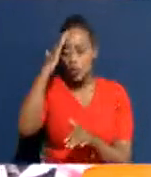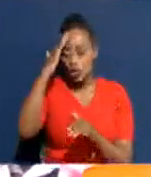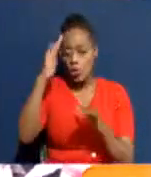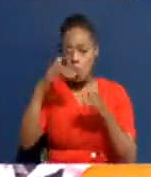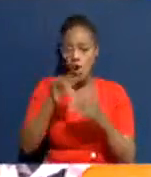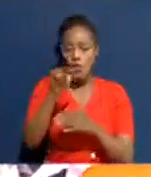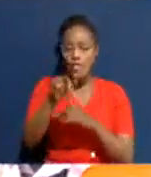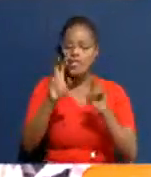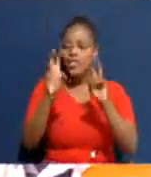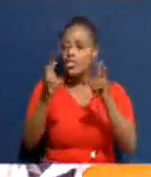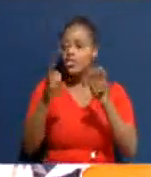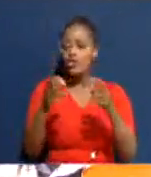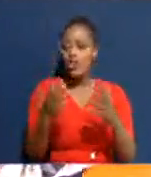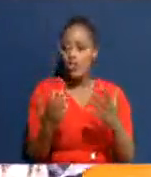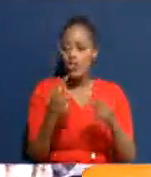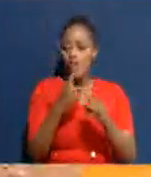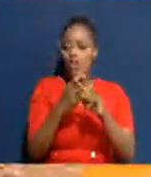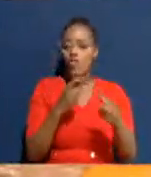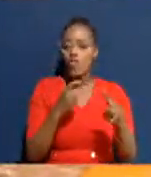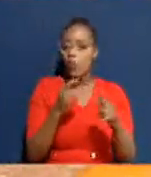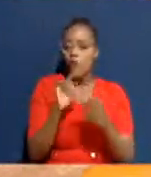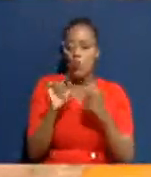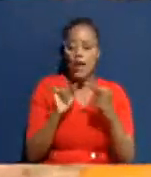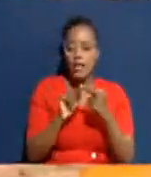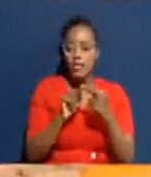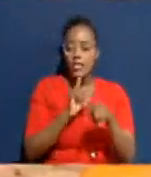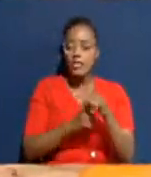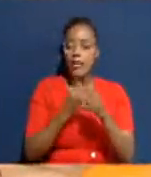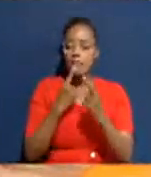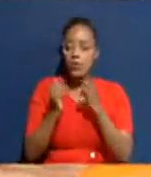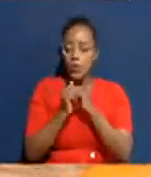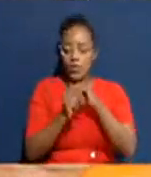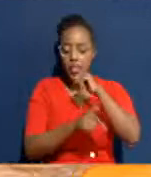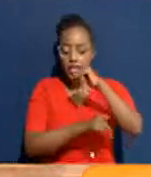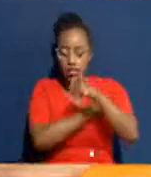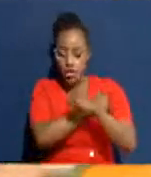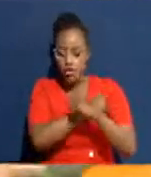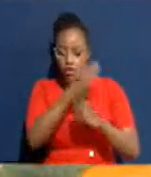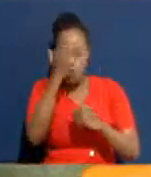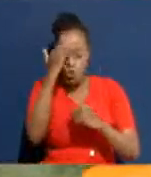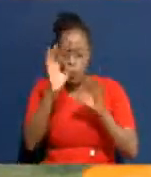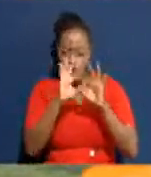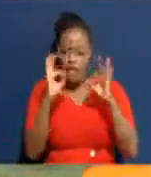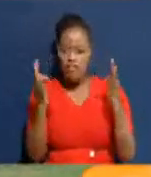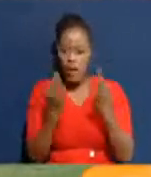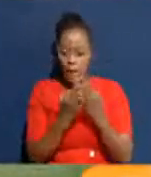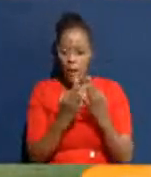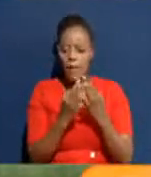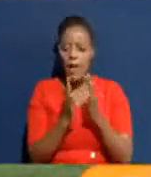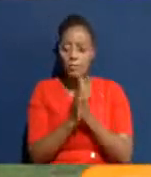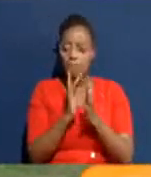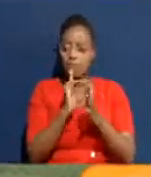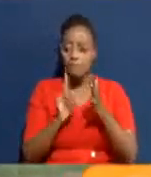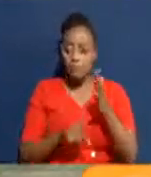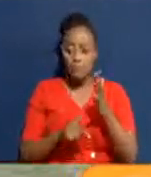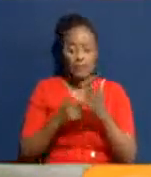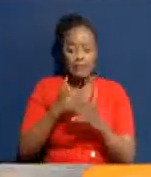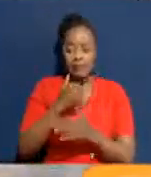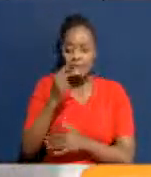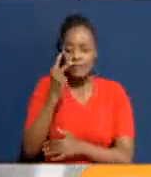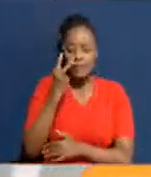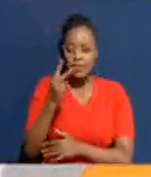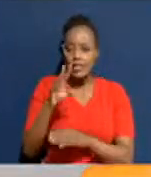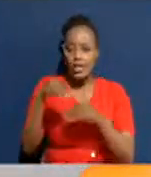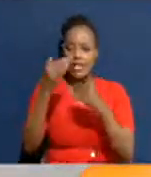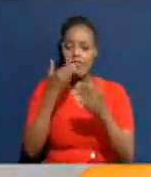tutajuaje hii jambo ni kutoka nje? Tuliposema naye, chifu alikana kuifahamu familia hii na kusema kuwa kamwe hajawahi